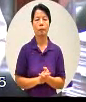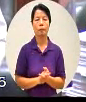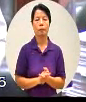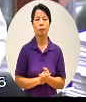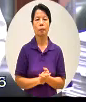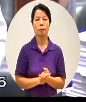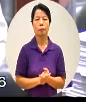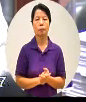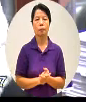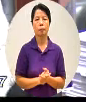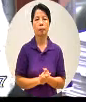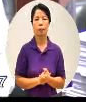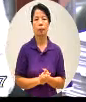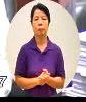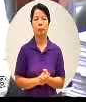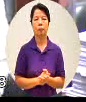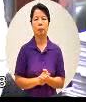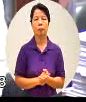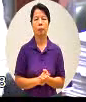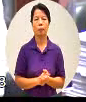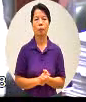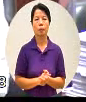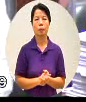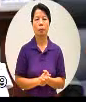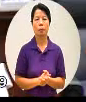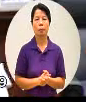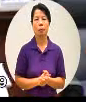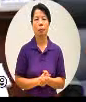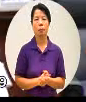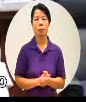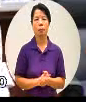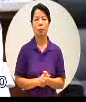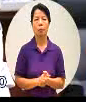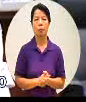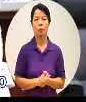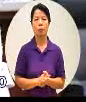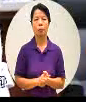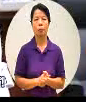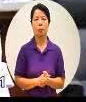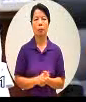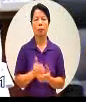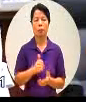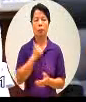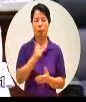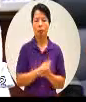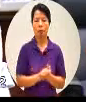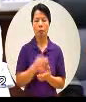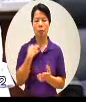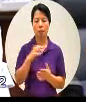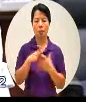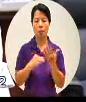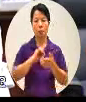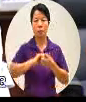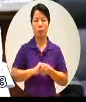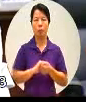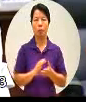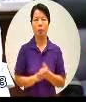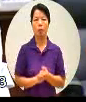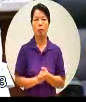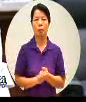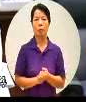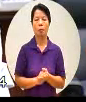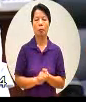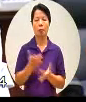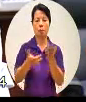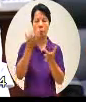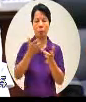对，潘水长哦，因为你稍微慢一点哦。其实我知道规定了，焚